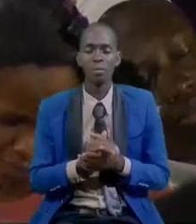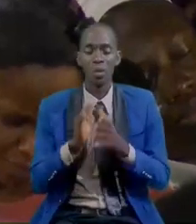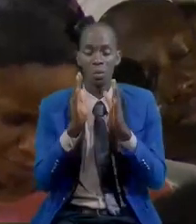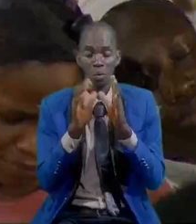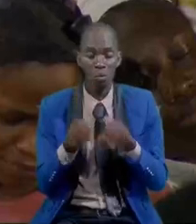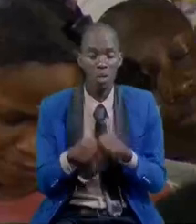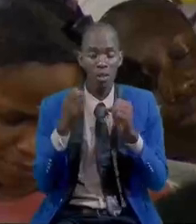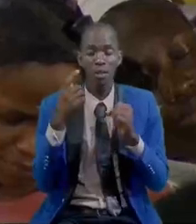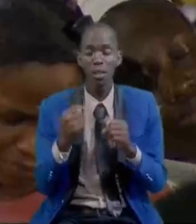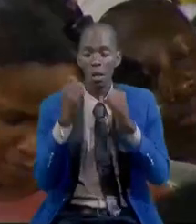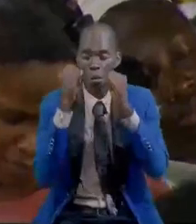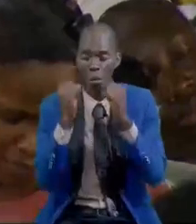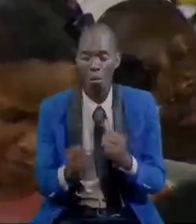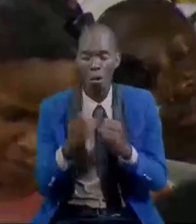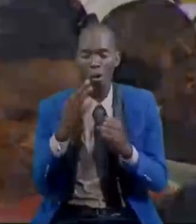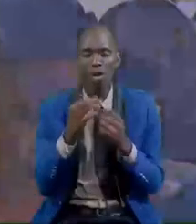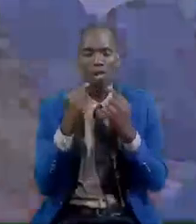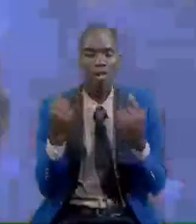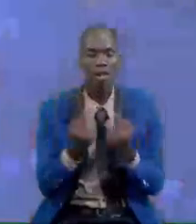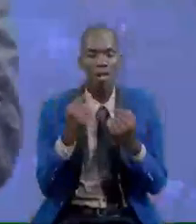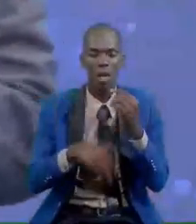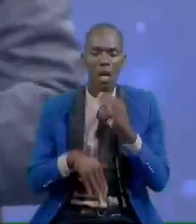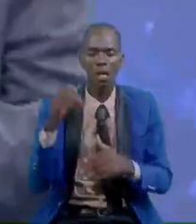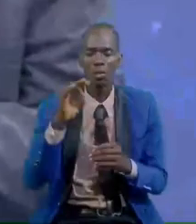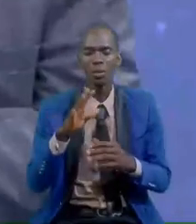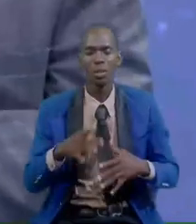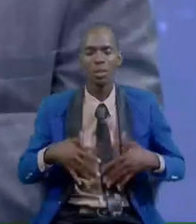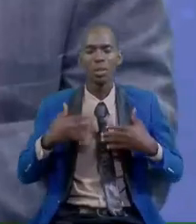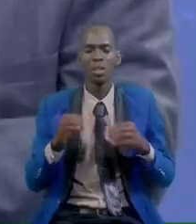et brise le pouvoir du péché de leur vie.